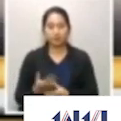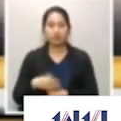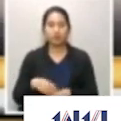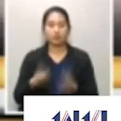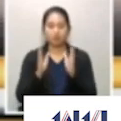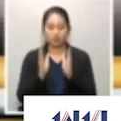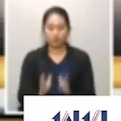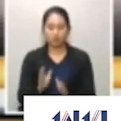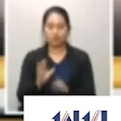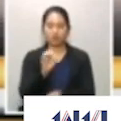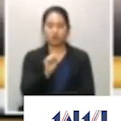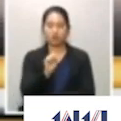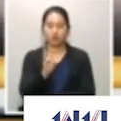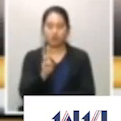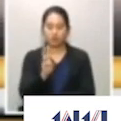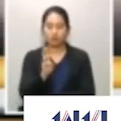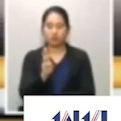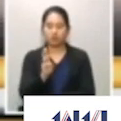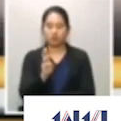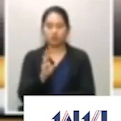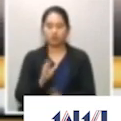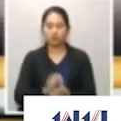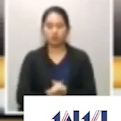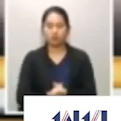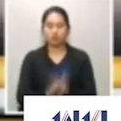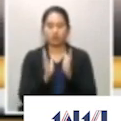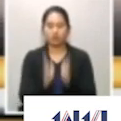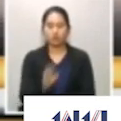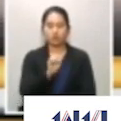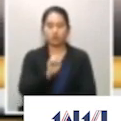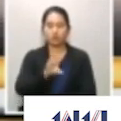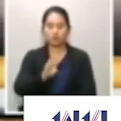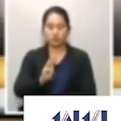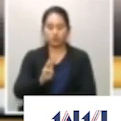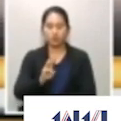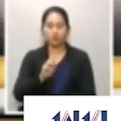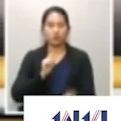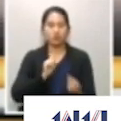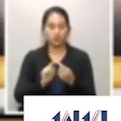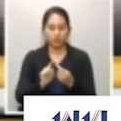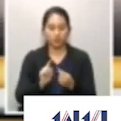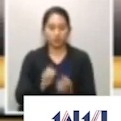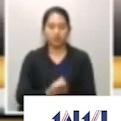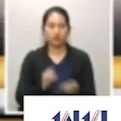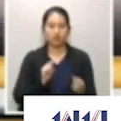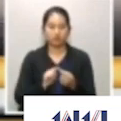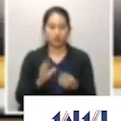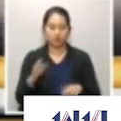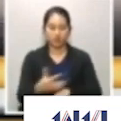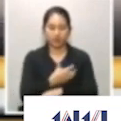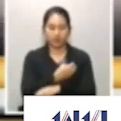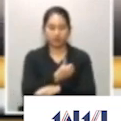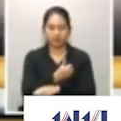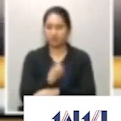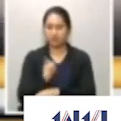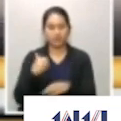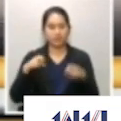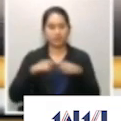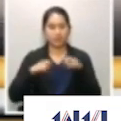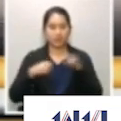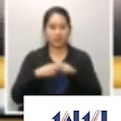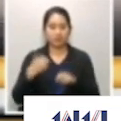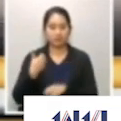ว.ทำให้การเมืองสว.ที่มาจากการแต่งตั้งทำให้การเมืองแตกแยกร้าวฉานมากยิ่